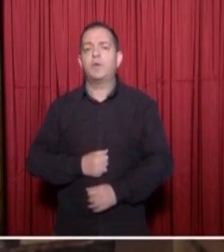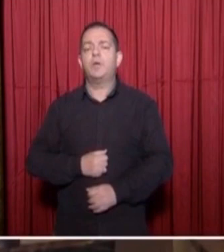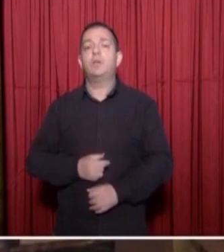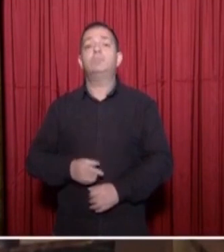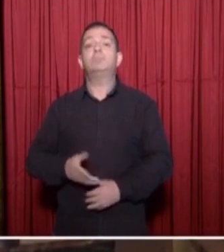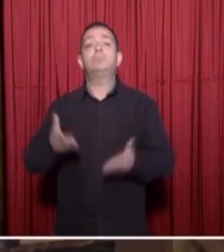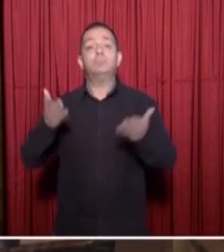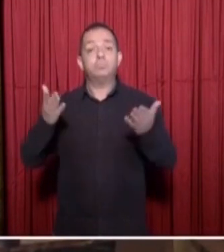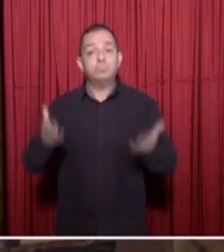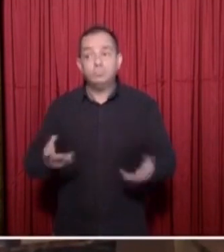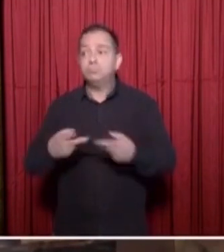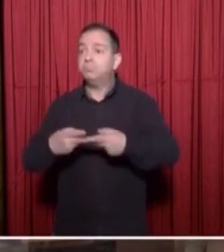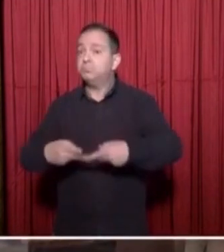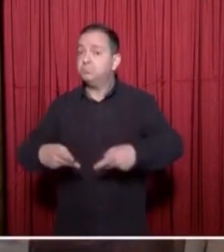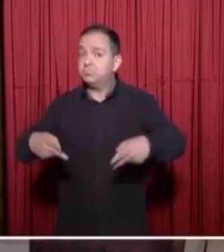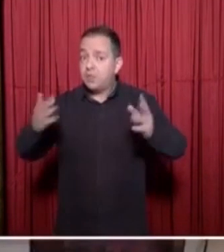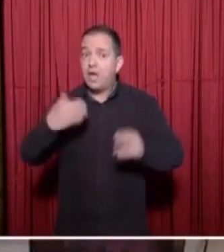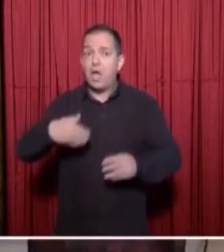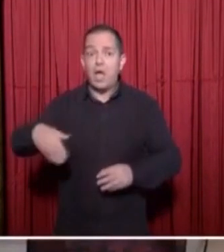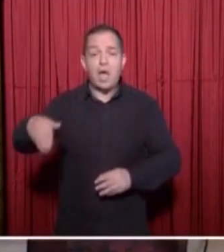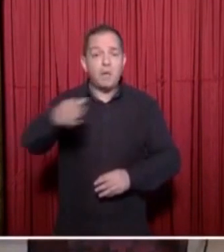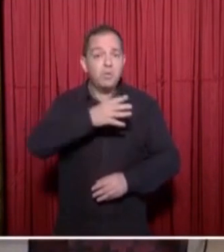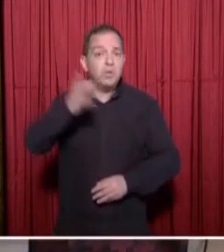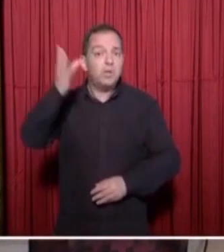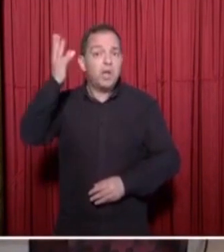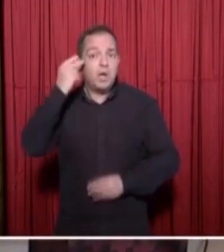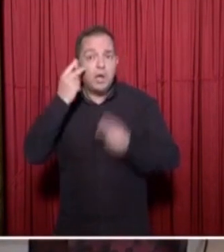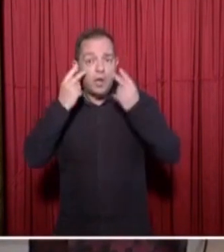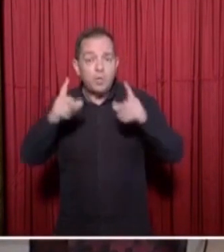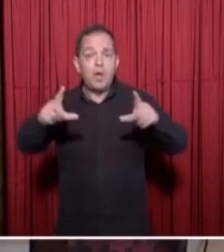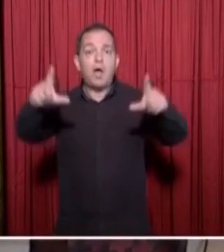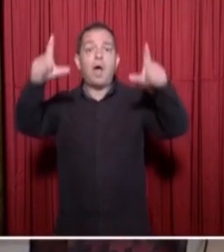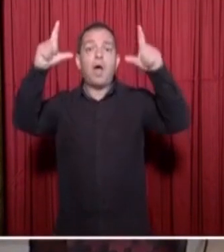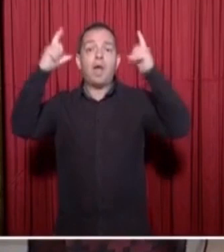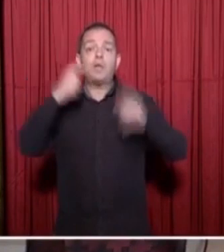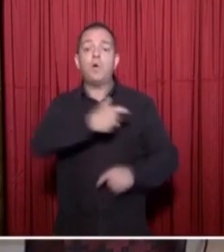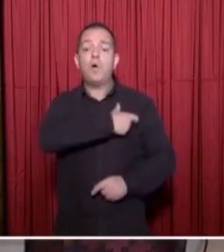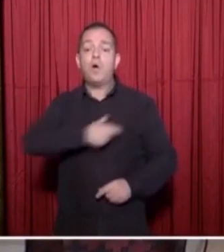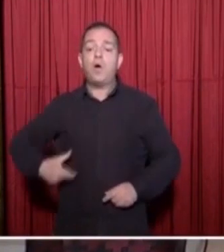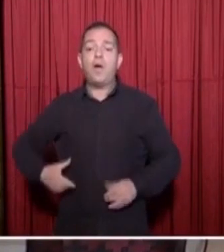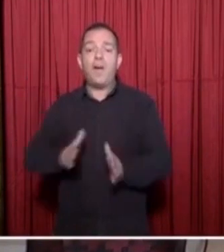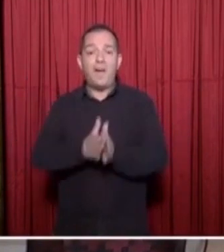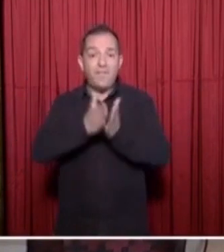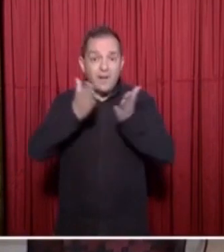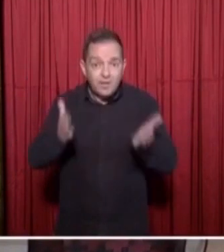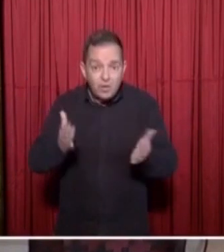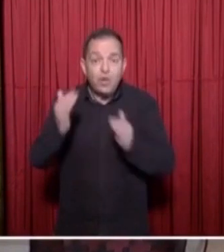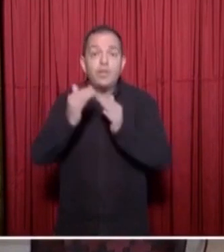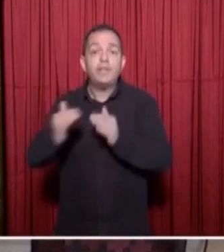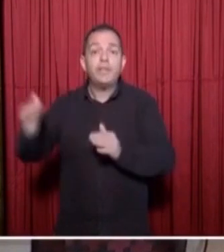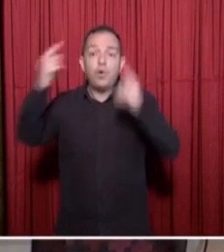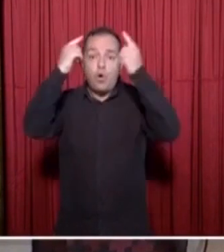Υπέρ του καταξιωθήνε ημάς της ακροάσεως του Αγίου Ευαγγελίου, Κύριον τον Θεό